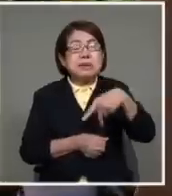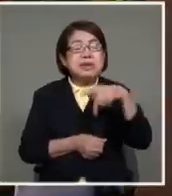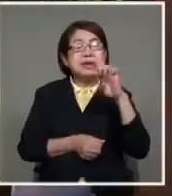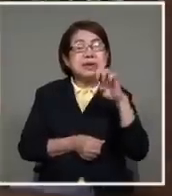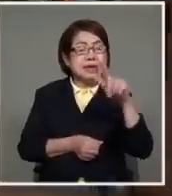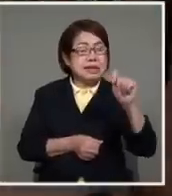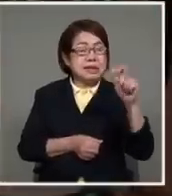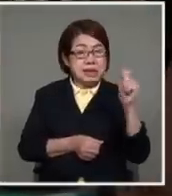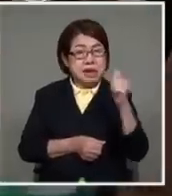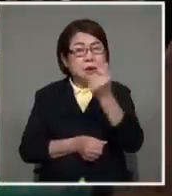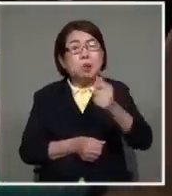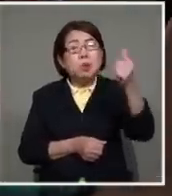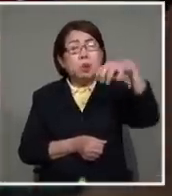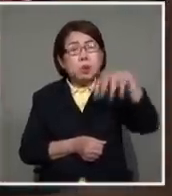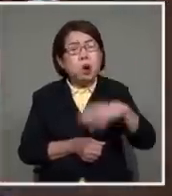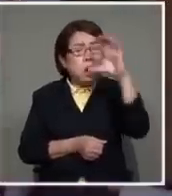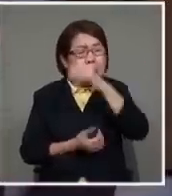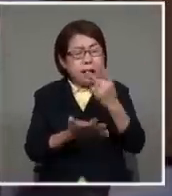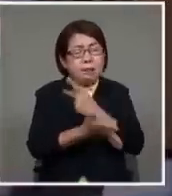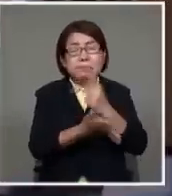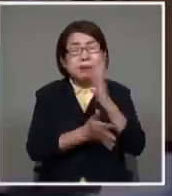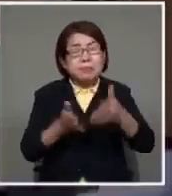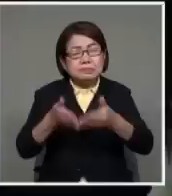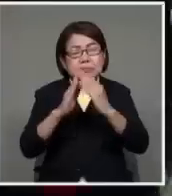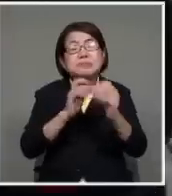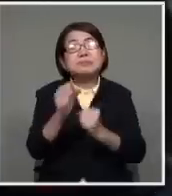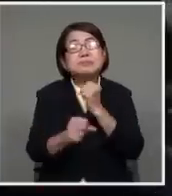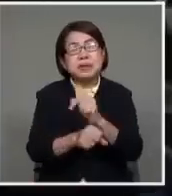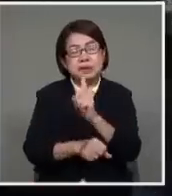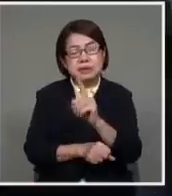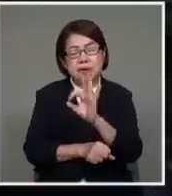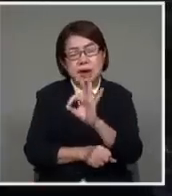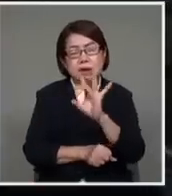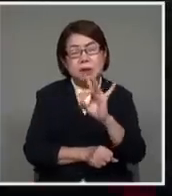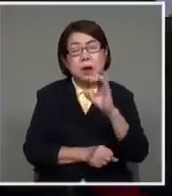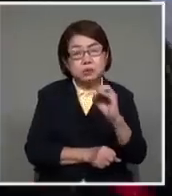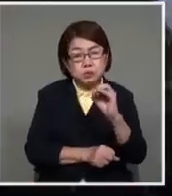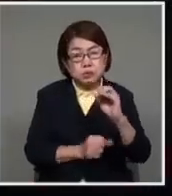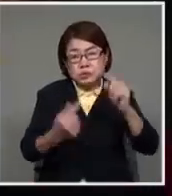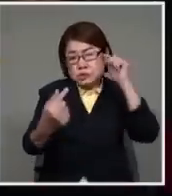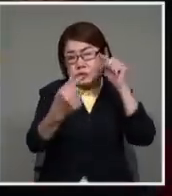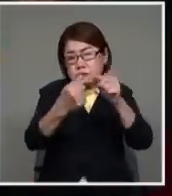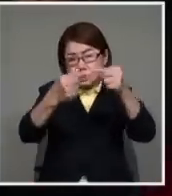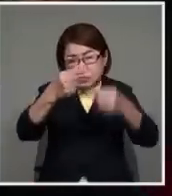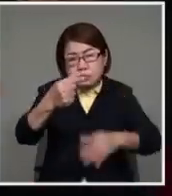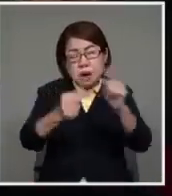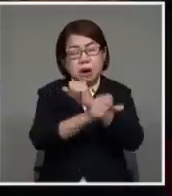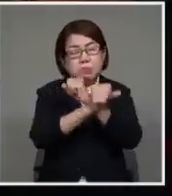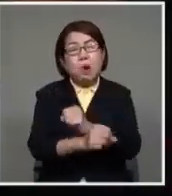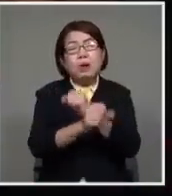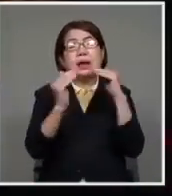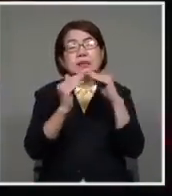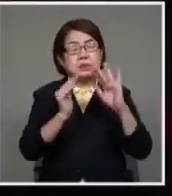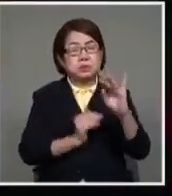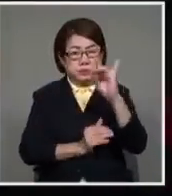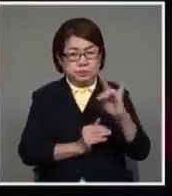เมื่อปี1980ครับเขาบอกว่าองค์กรของเขาเนี่ยมีจุดประสงค์เพื่อพิทักษ์สิทธิ์ของสัตว์ผลงานที่โดดเด่นในช่วงแรกก็คือการ